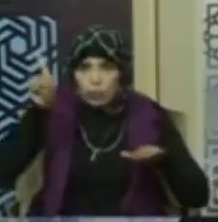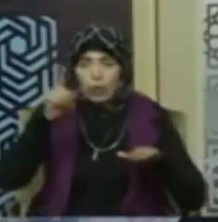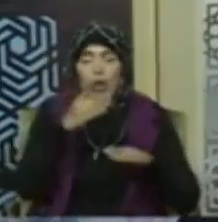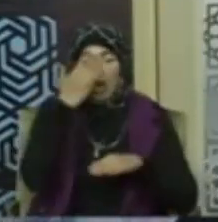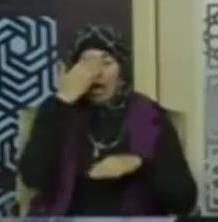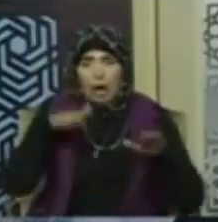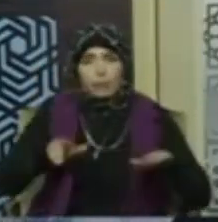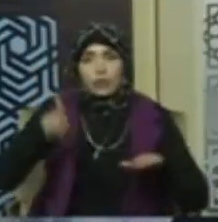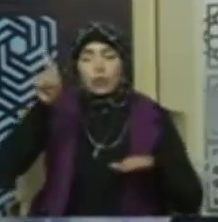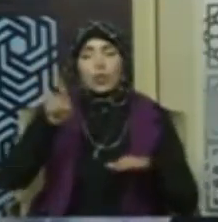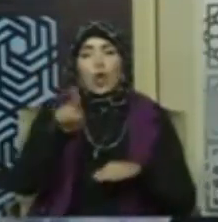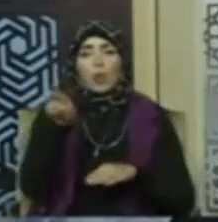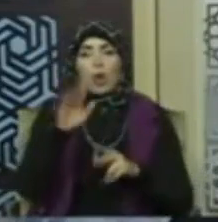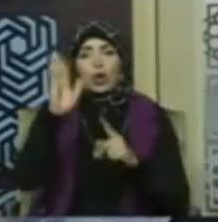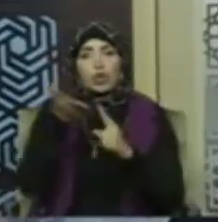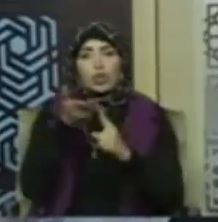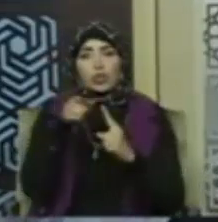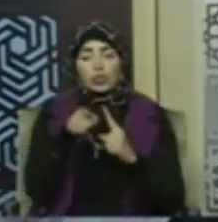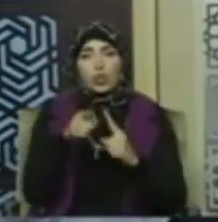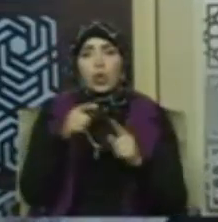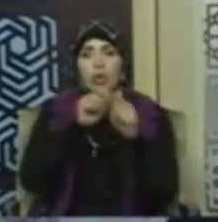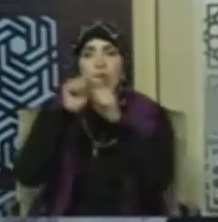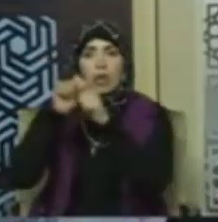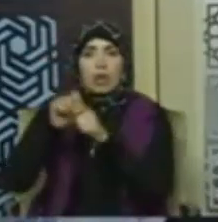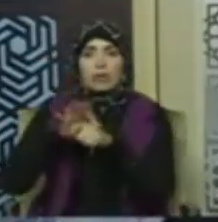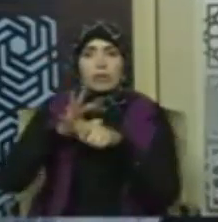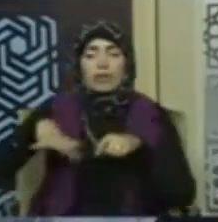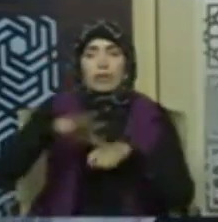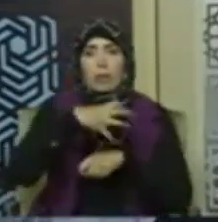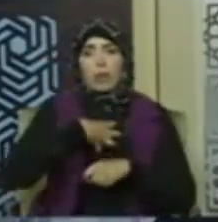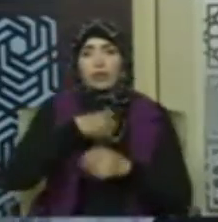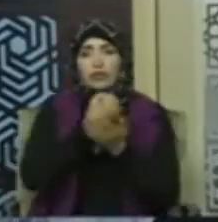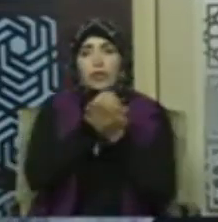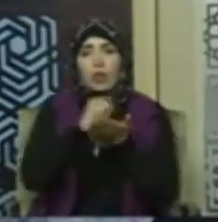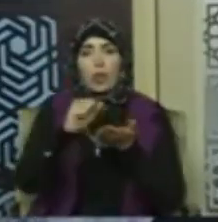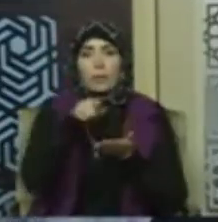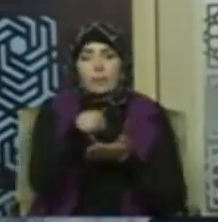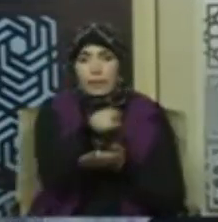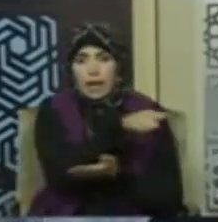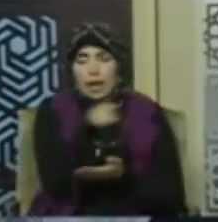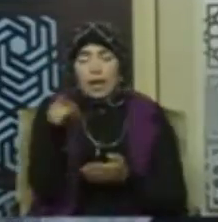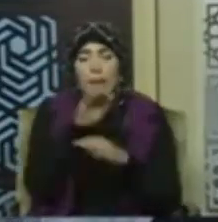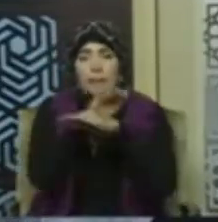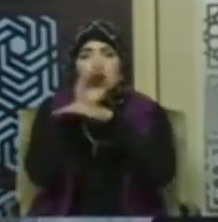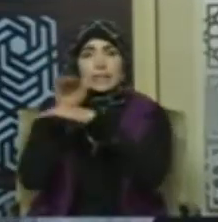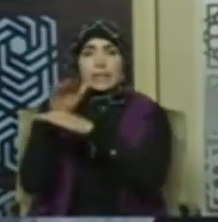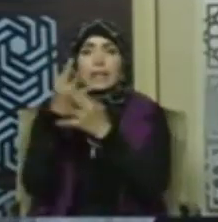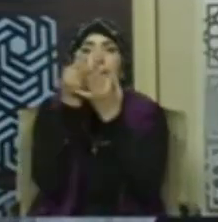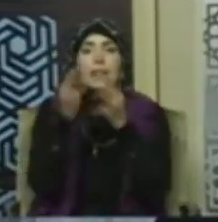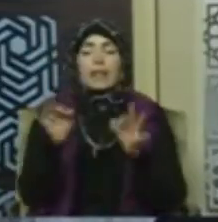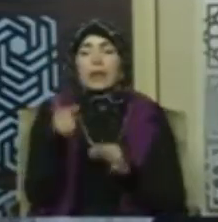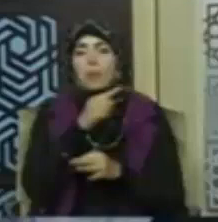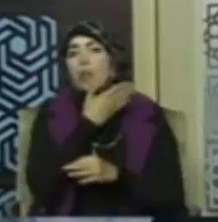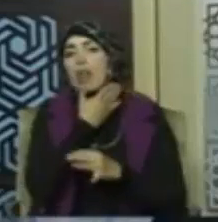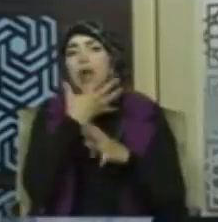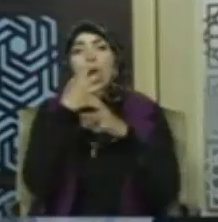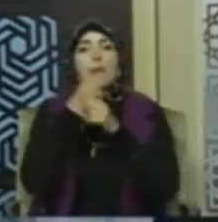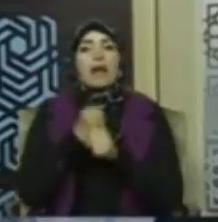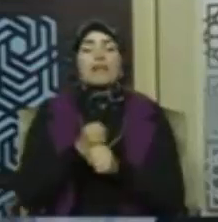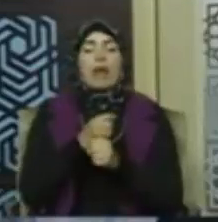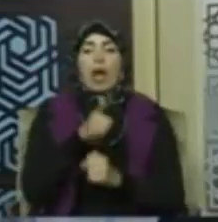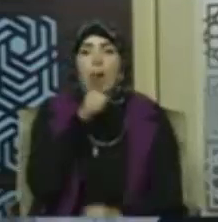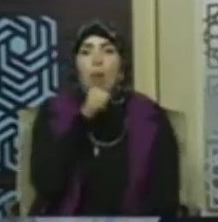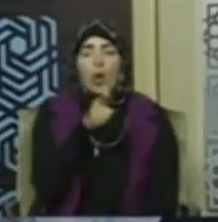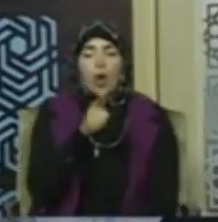ورسوله نصح الأمة وكشف الله به الغمة، بلغ الرسالة وأدى الأمانة،